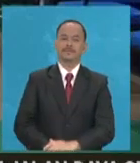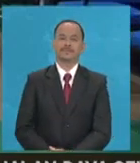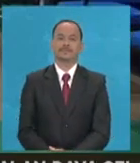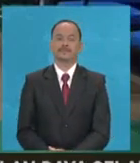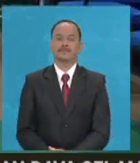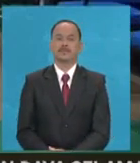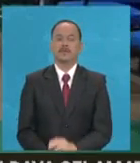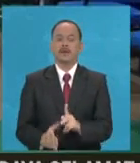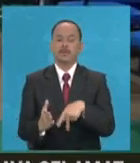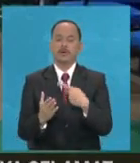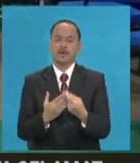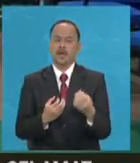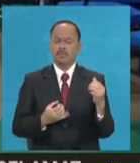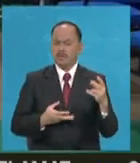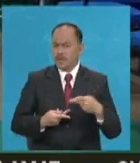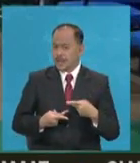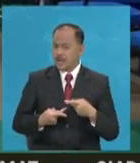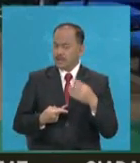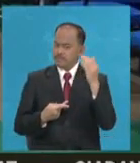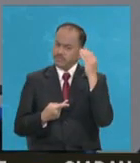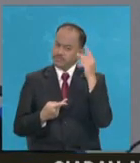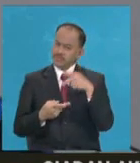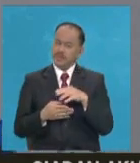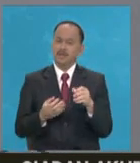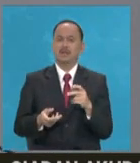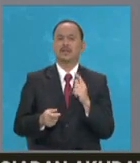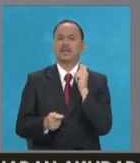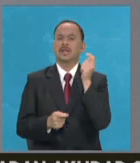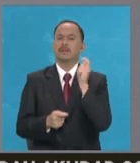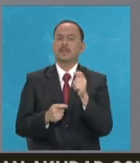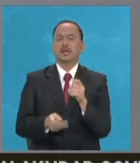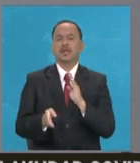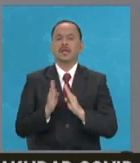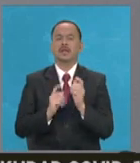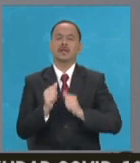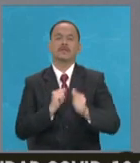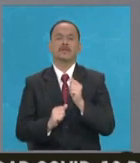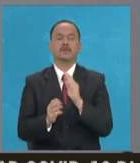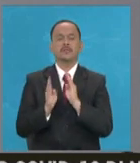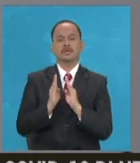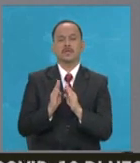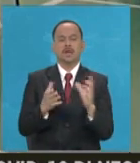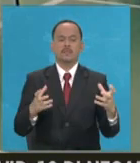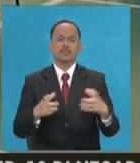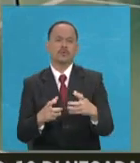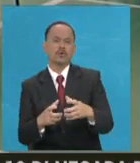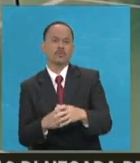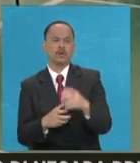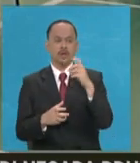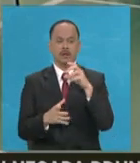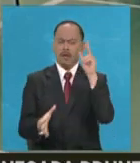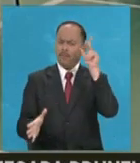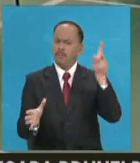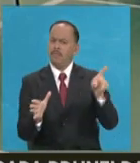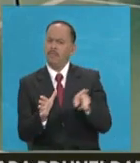program sesuai kenal itu diisikan dengan taqlimat dan activity perbincangan secara berkumpulan di samping memberi gambaran